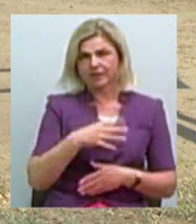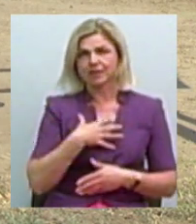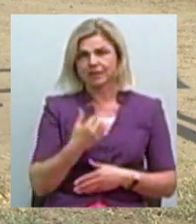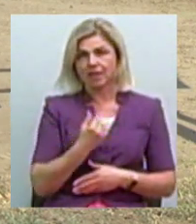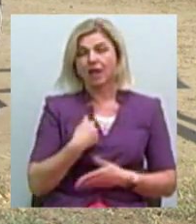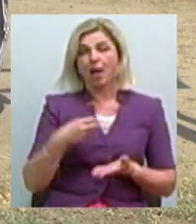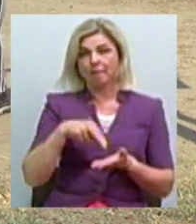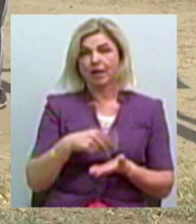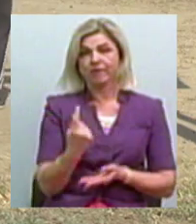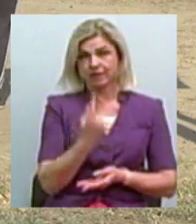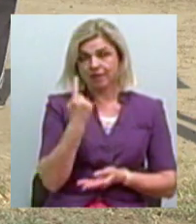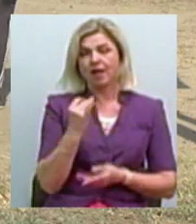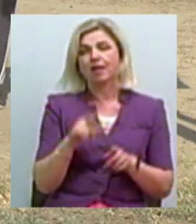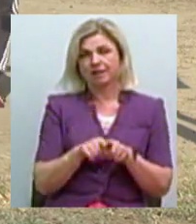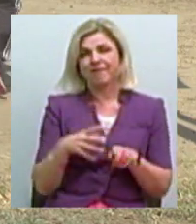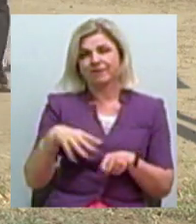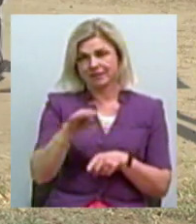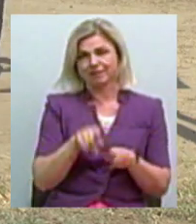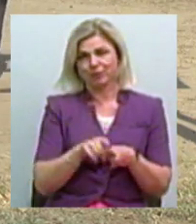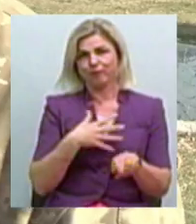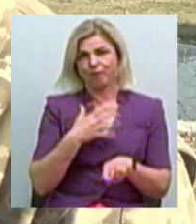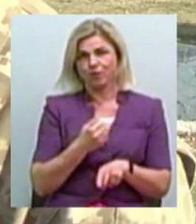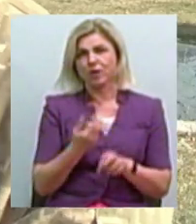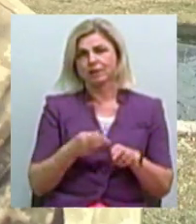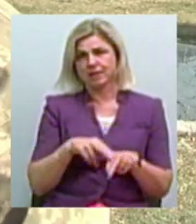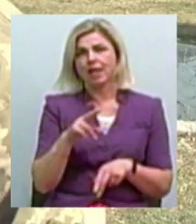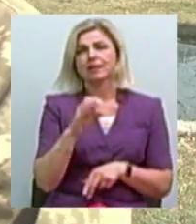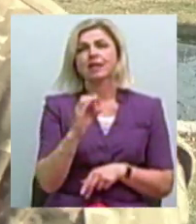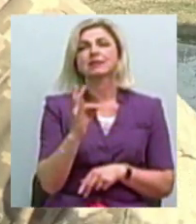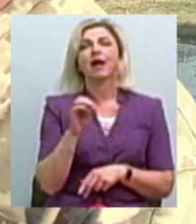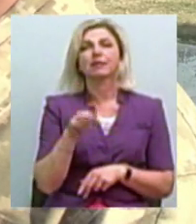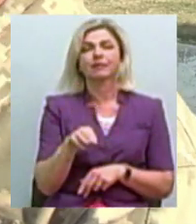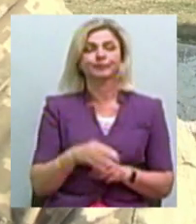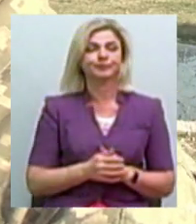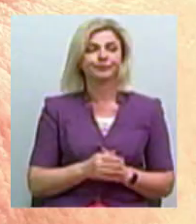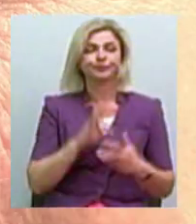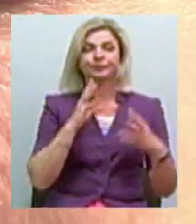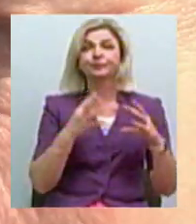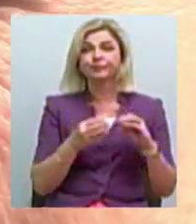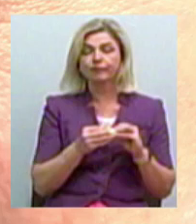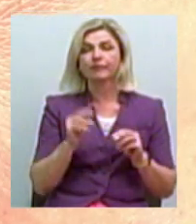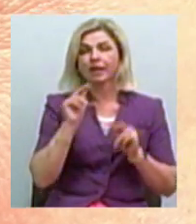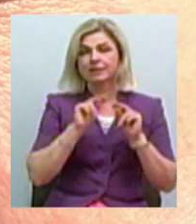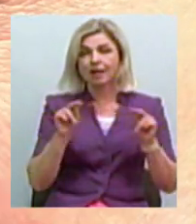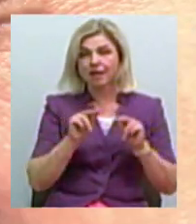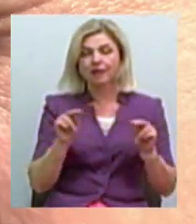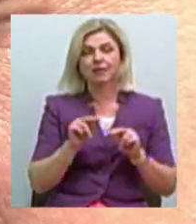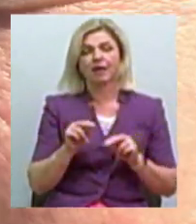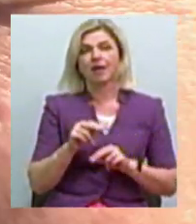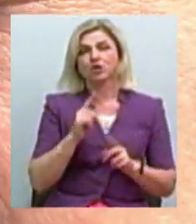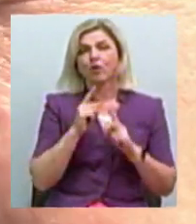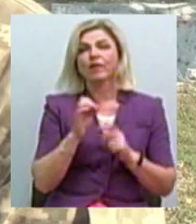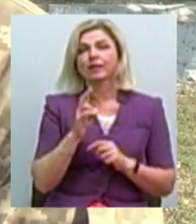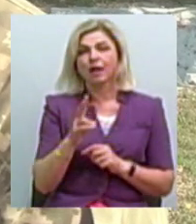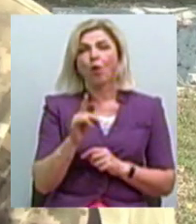став, вистояв, значить усі вистоять. Це десант. Підсумував заняття речник 79-ї окремої десантно-штурмової бригади